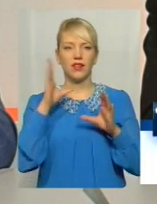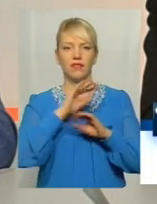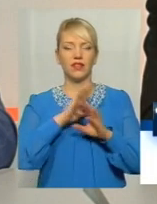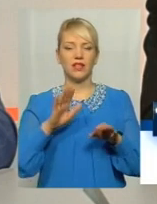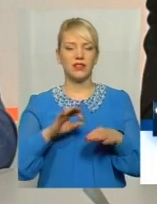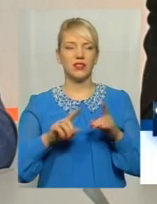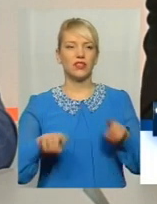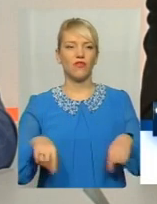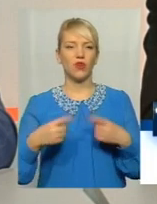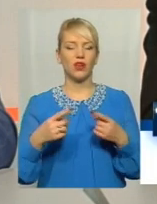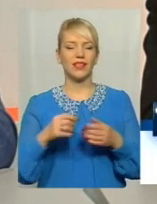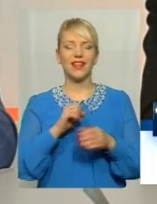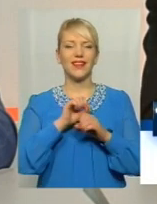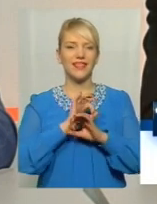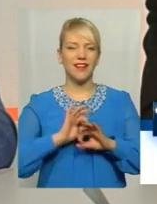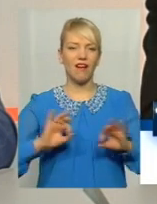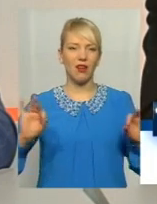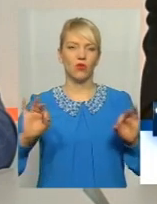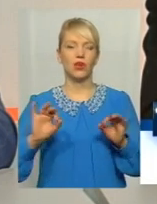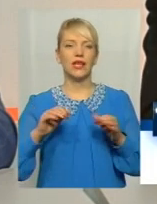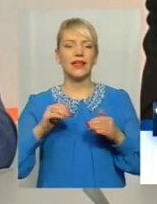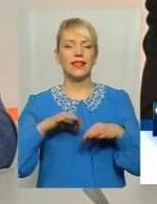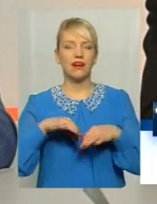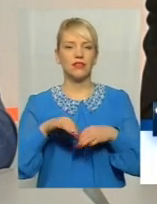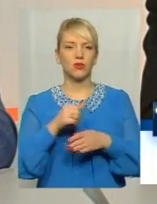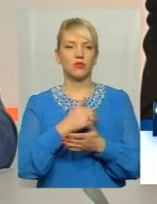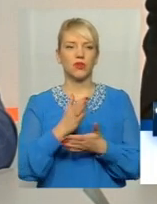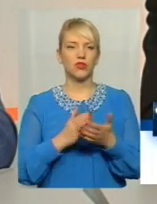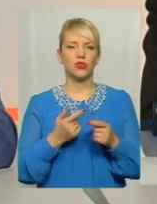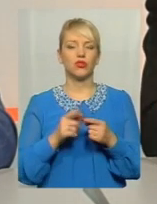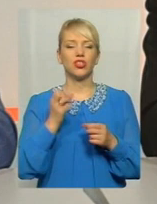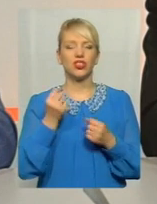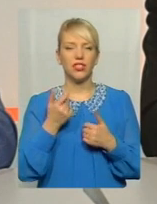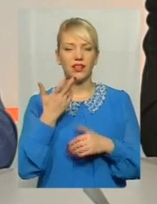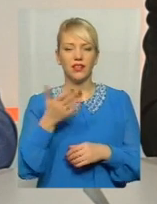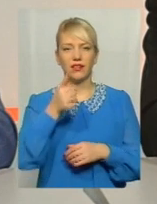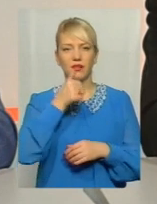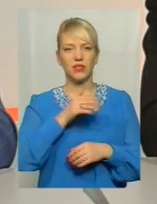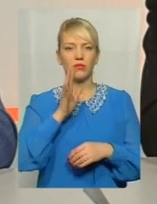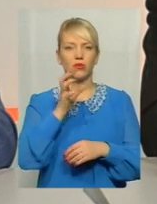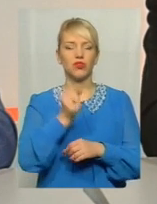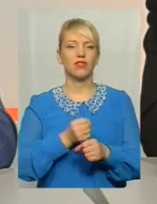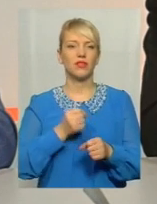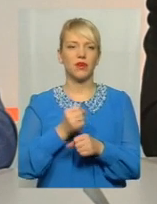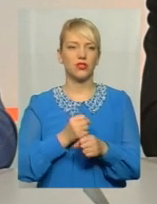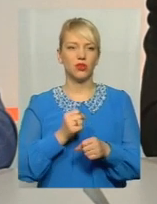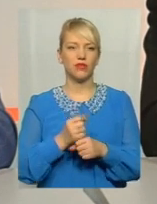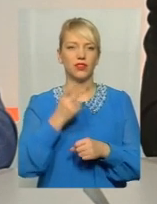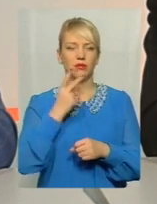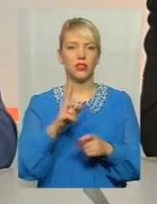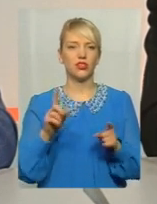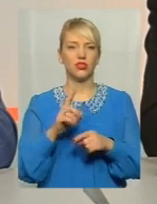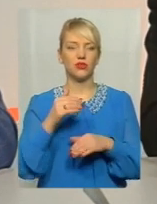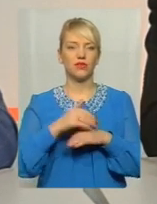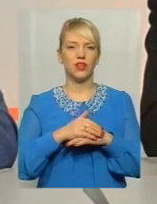ідеальну транспортну мережу. І це, в принципі, нормально. І ще декілька місяців ми її будемо відпрацьовувати. Ви бачите, що навіть